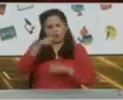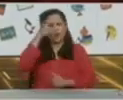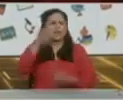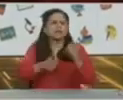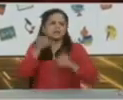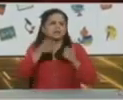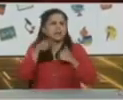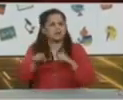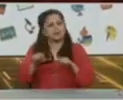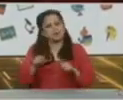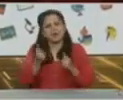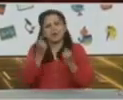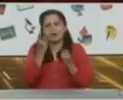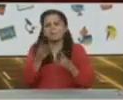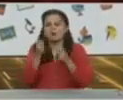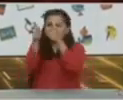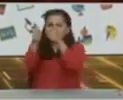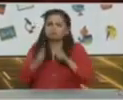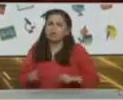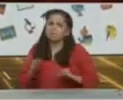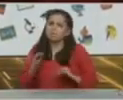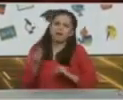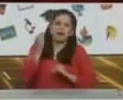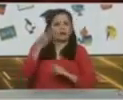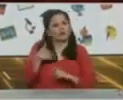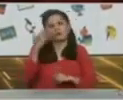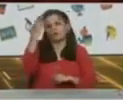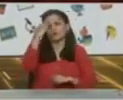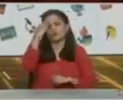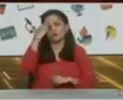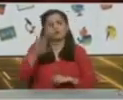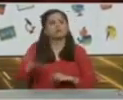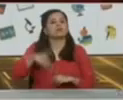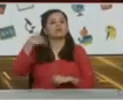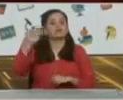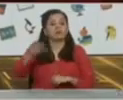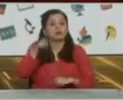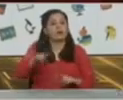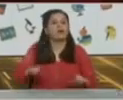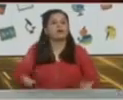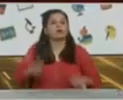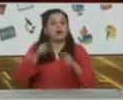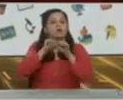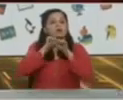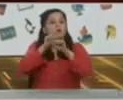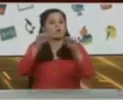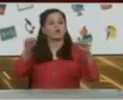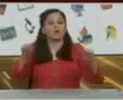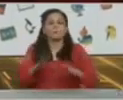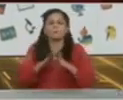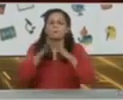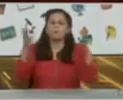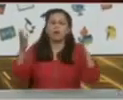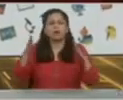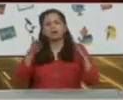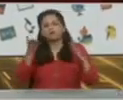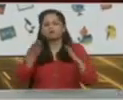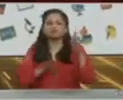बहुत अच्छे मार्क्स से पास करेंगे। उसके बाद जीवन में बहुत आगे